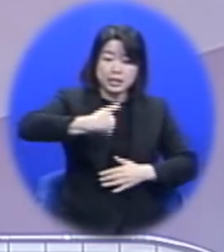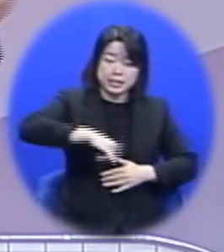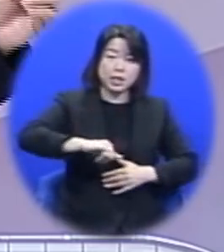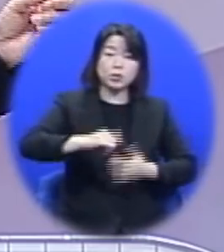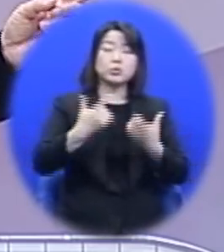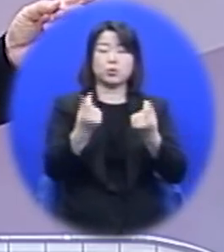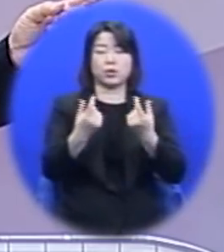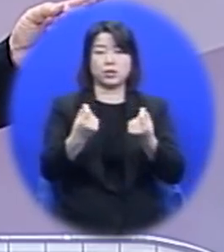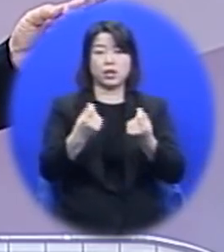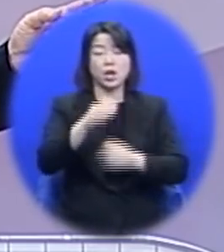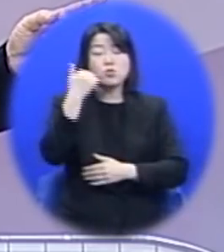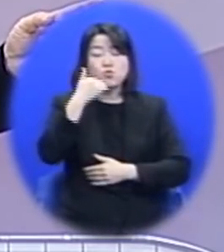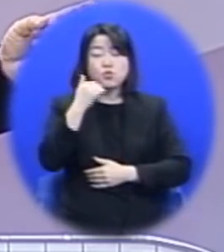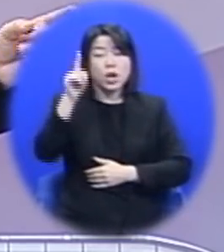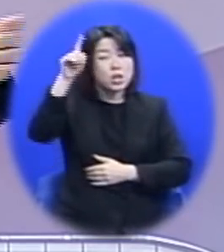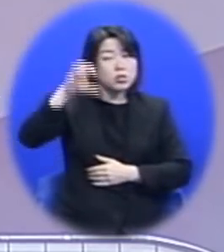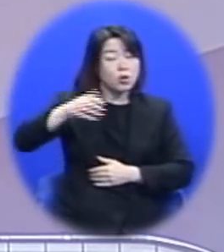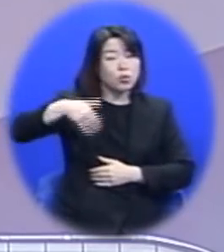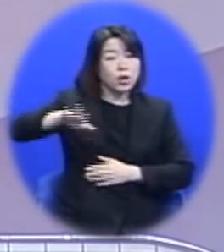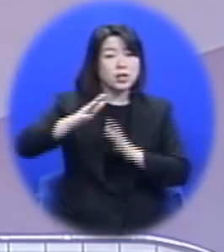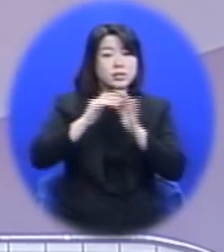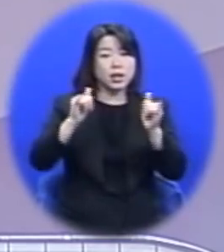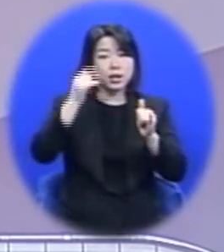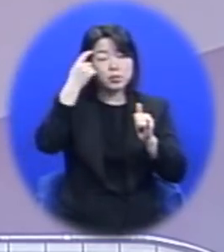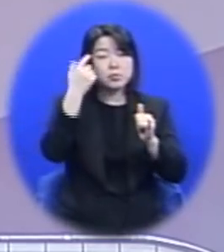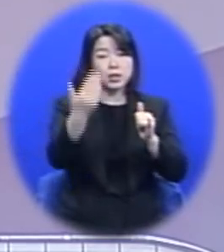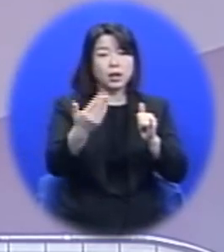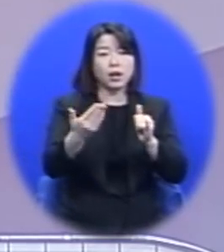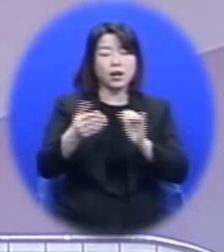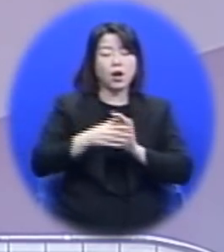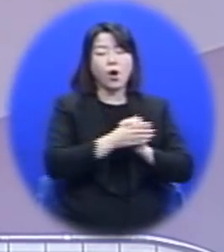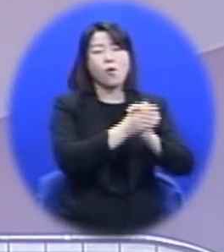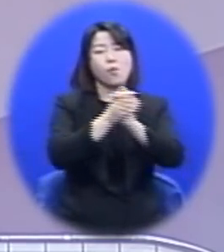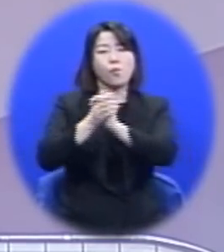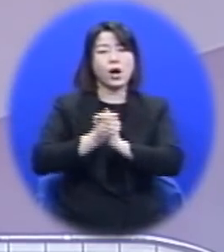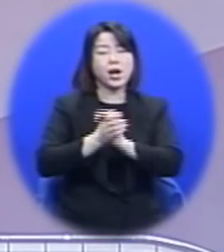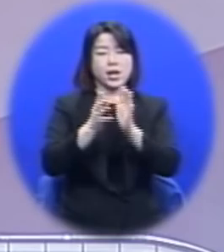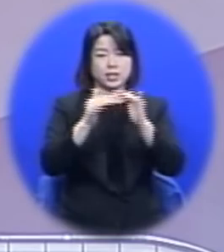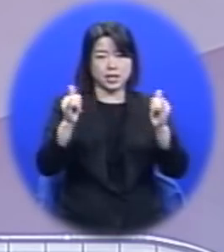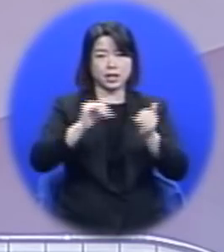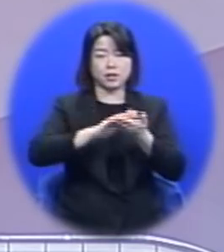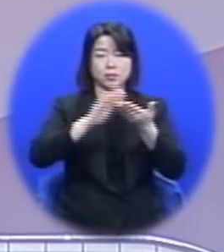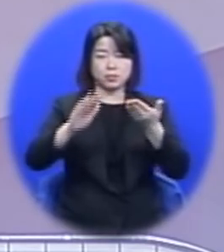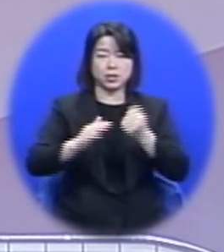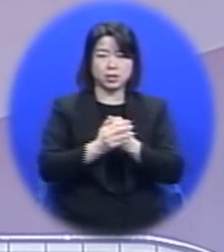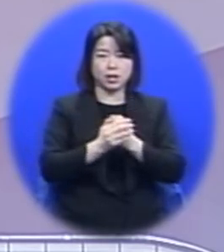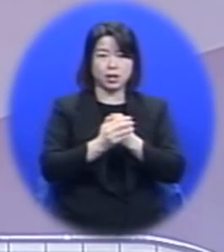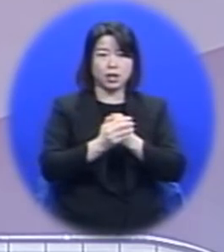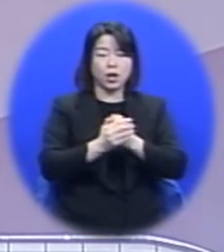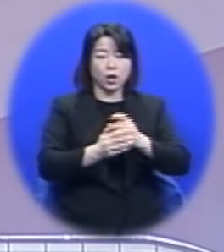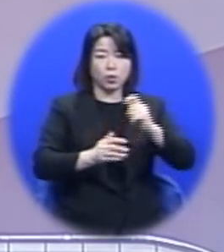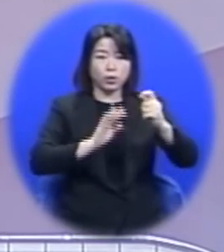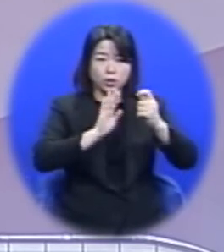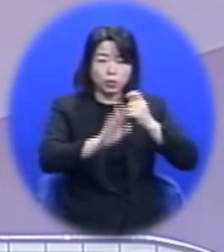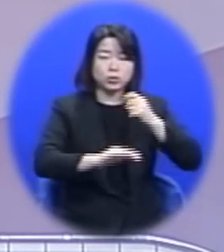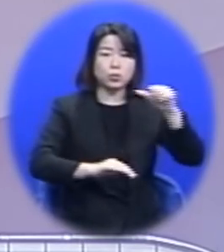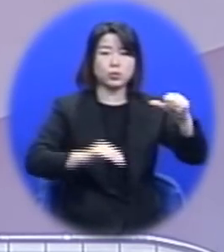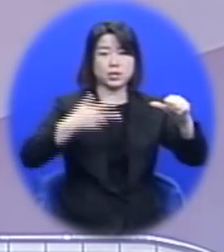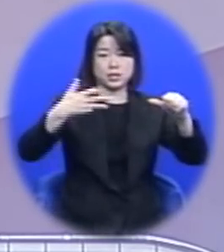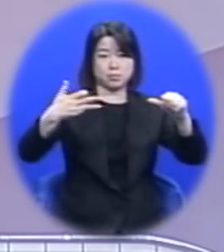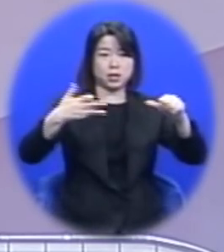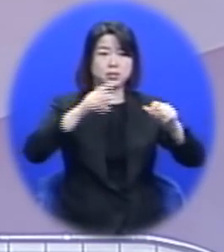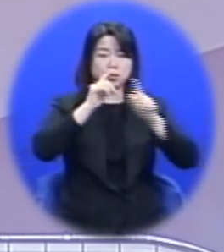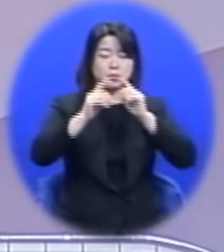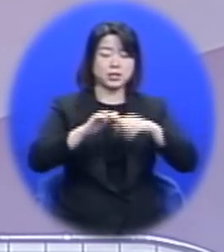누가 천국 갈 사람입니까? 화해의 사람입니다. 화해의 사람. 고린도후서 5장 18절 19절에 이렇게